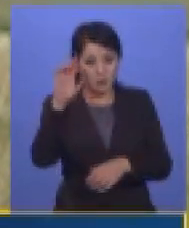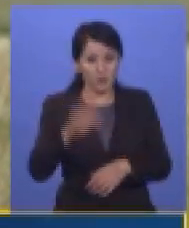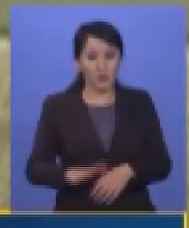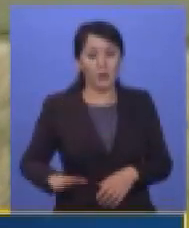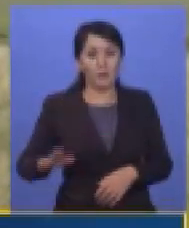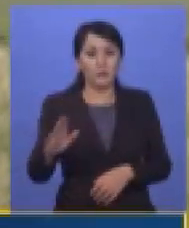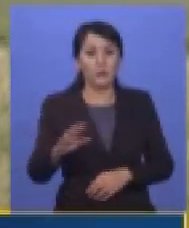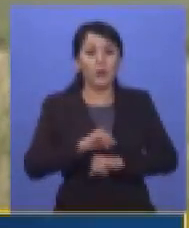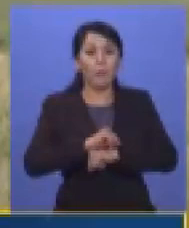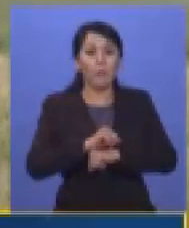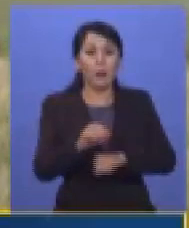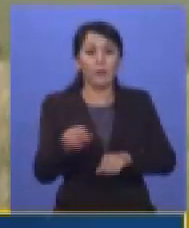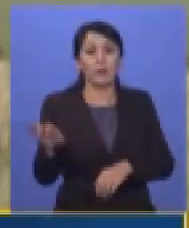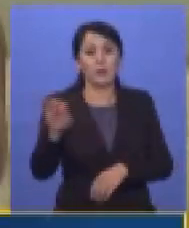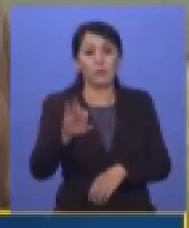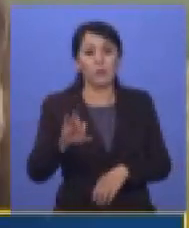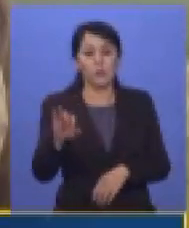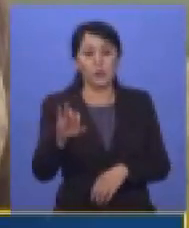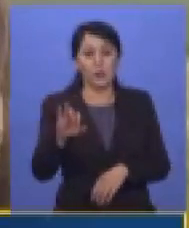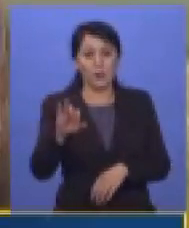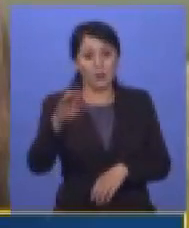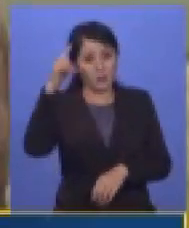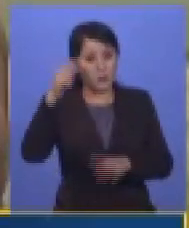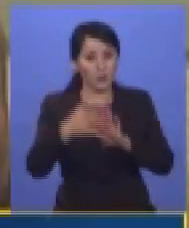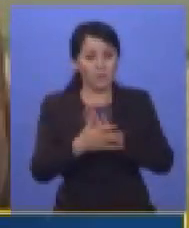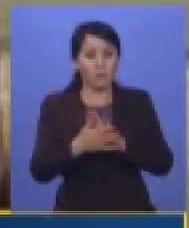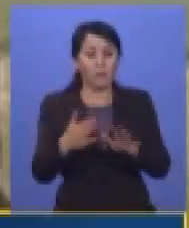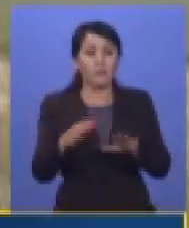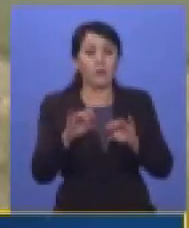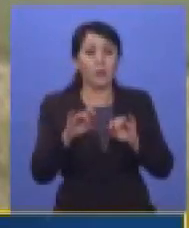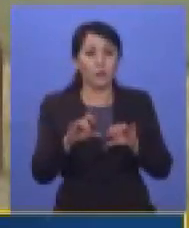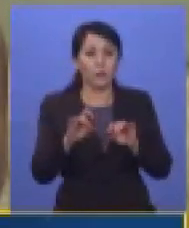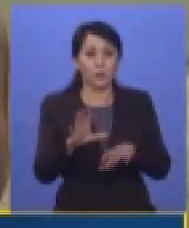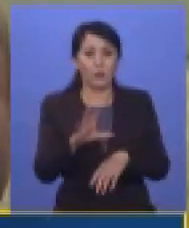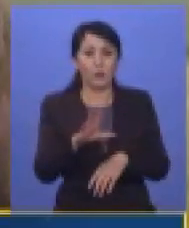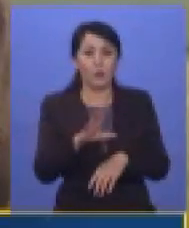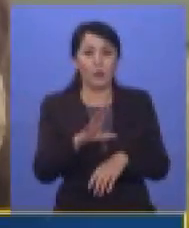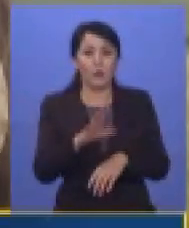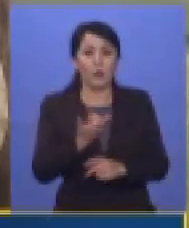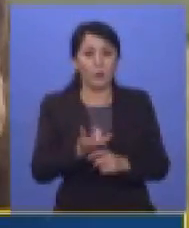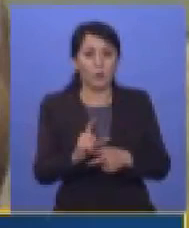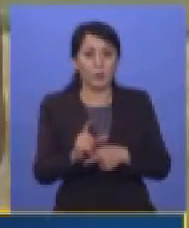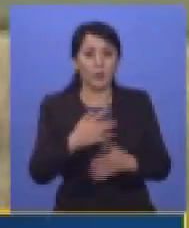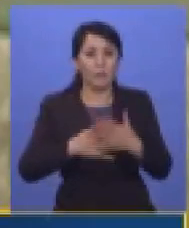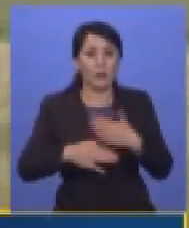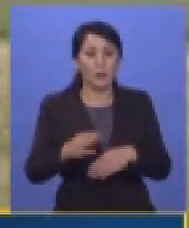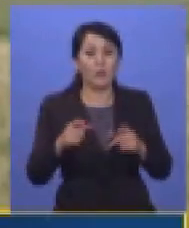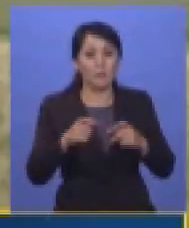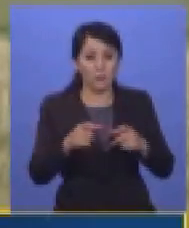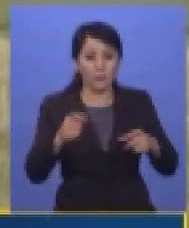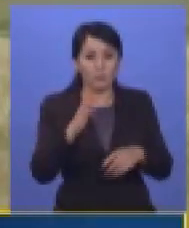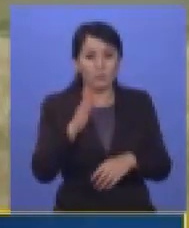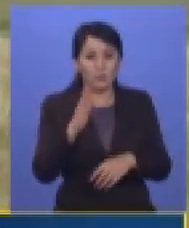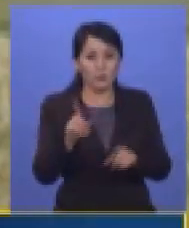еліміздің бабаларымыздың тарихын білдіріп, түсіндіріп, жеткізіп жүргендеріне қуаныштымын. Осындай азаматтар бола